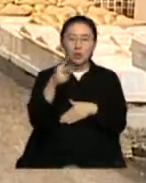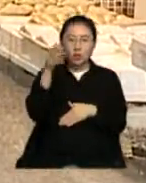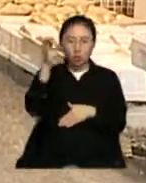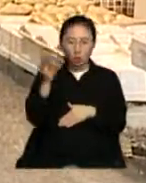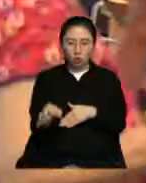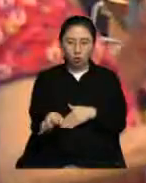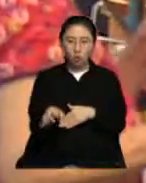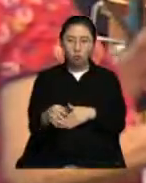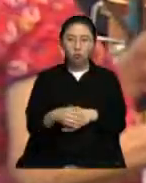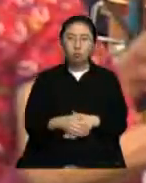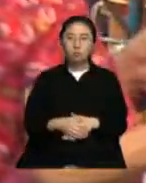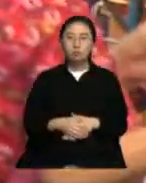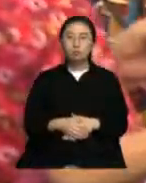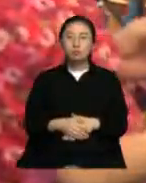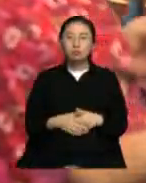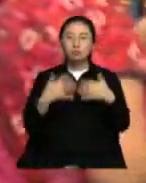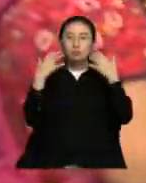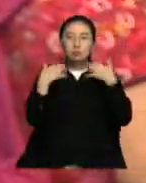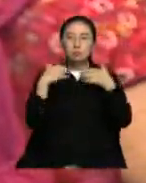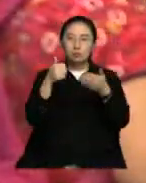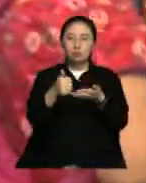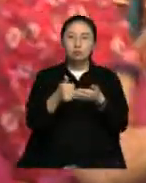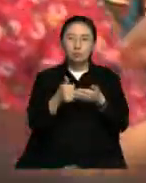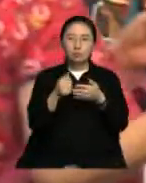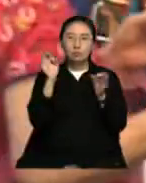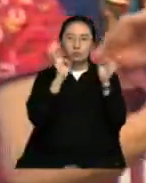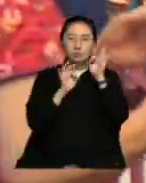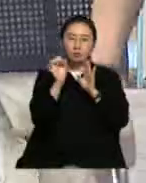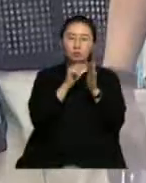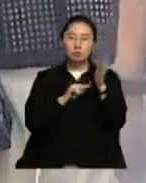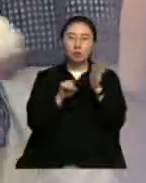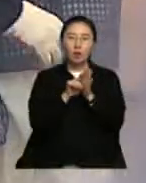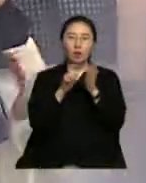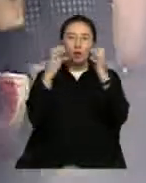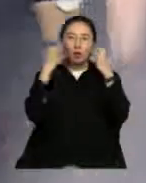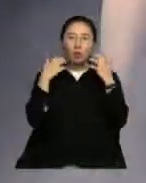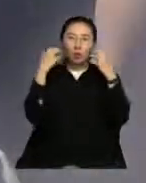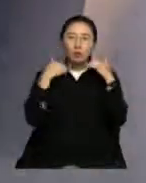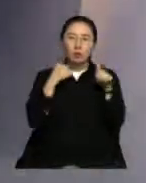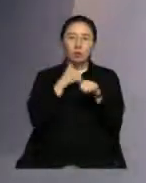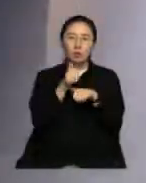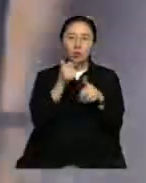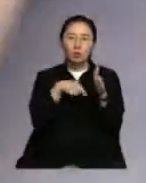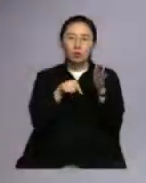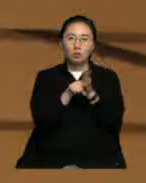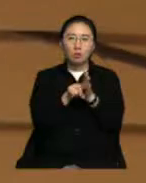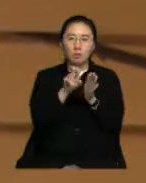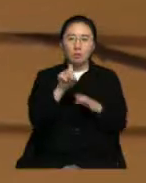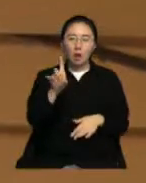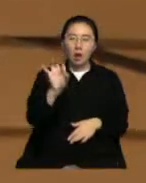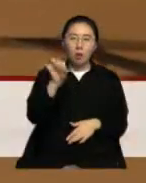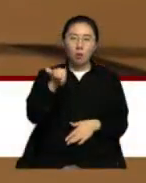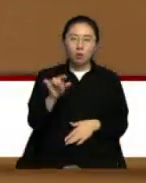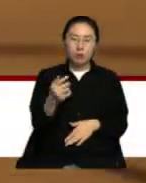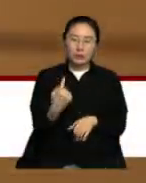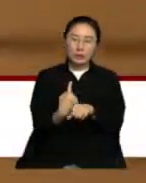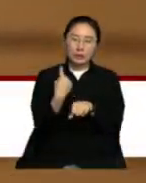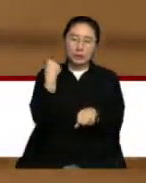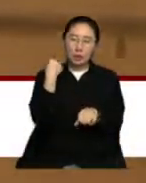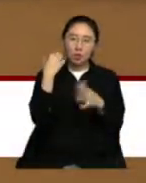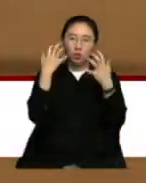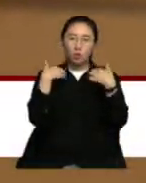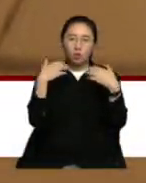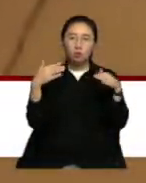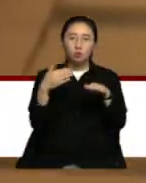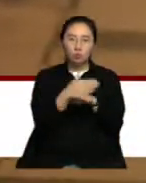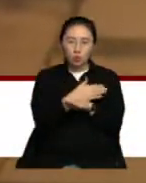낮습니다. 여름철 손님을 끌기 위해 더위 사냥에 나선 망원시장. 지난해 여름부터 양무